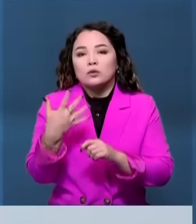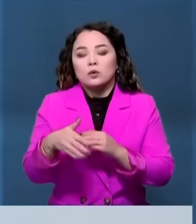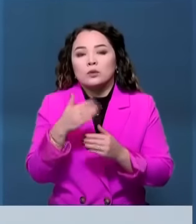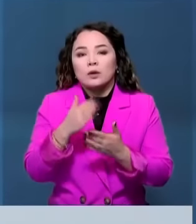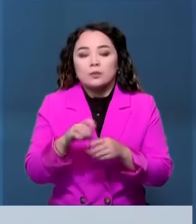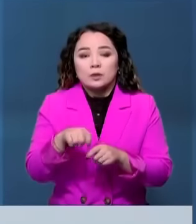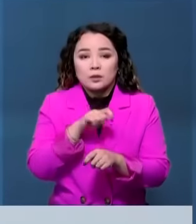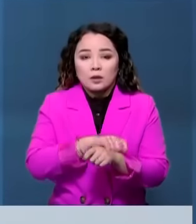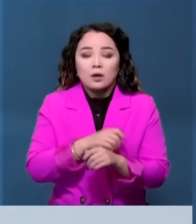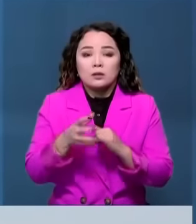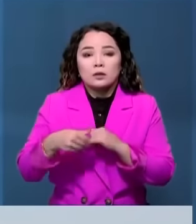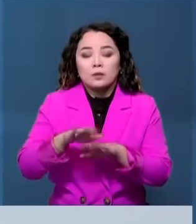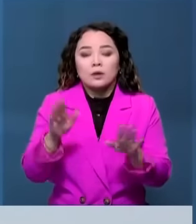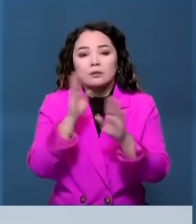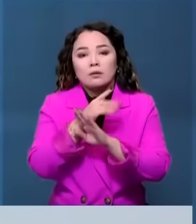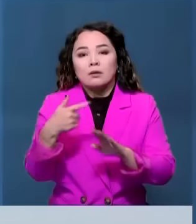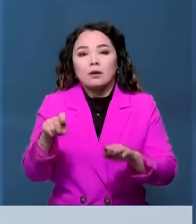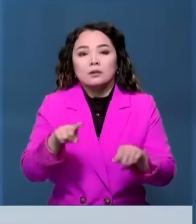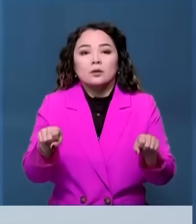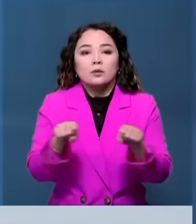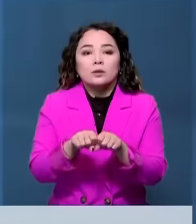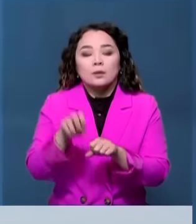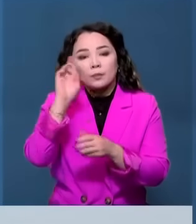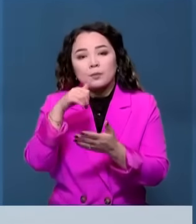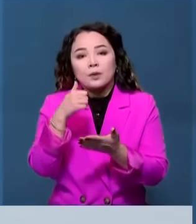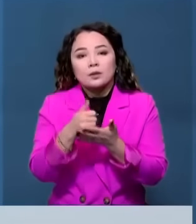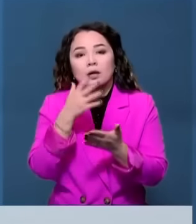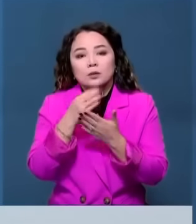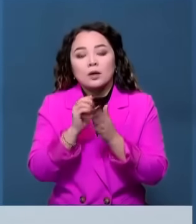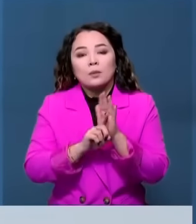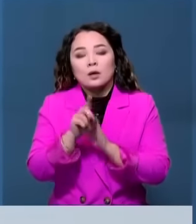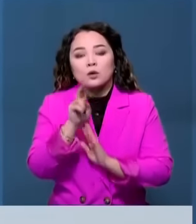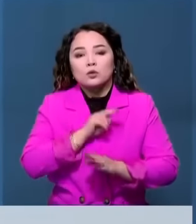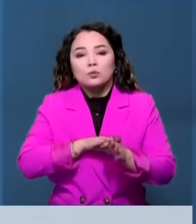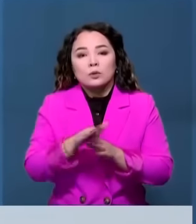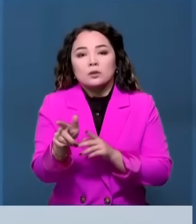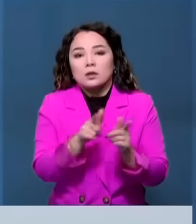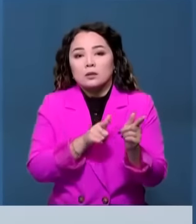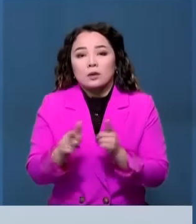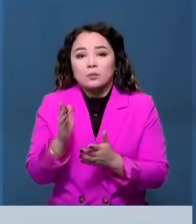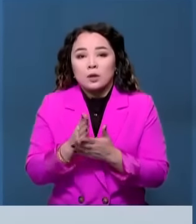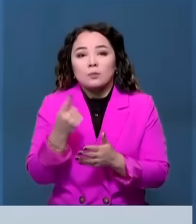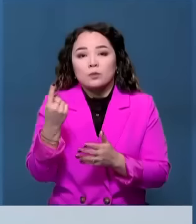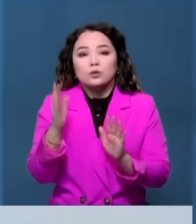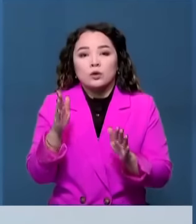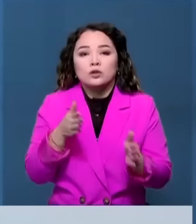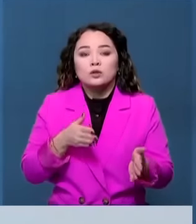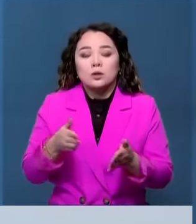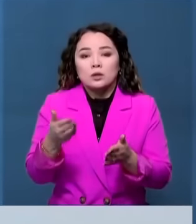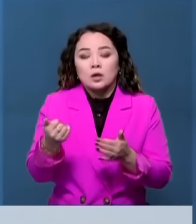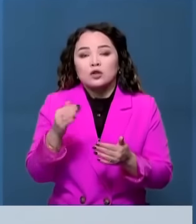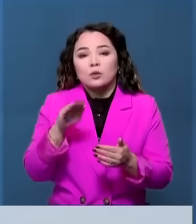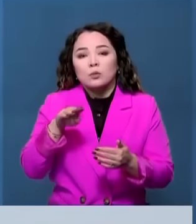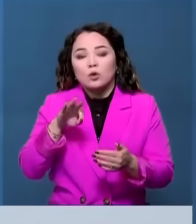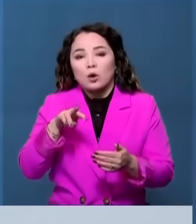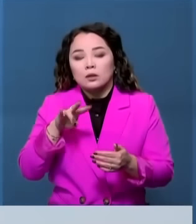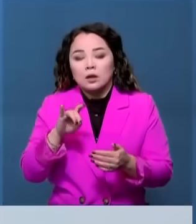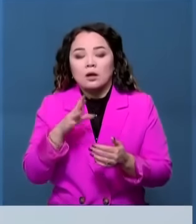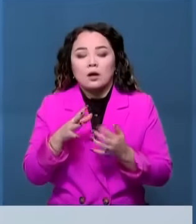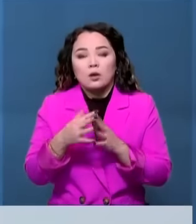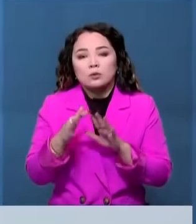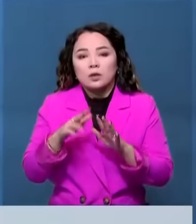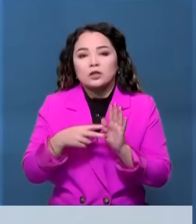жуықтайды. Елді мекендерді табиғи газға қосу мемлекет басшысының бастамасымен жүзеге асып жатыр. Бір ғана Жібек жолы ауылында 7000 ауланы